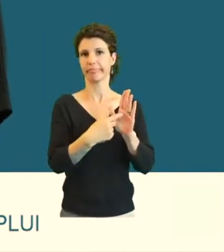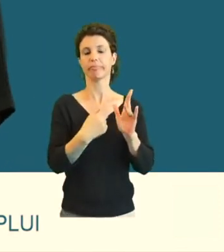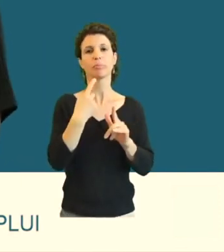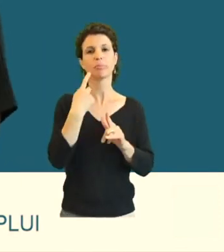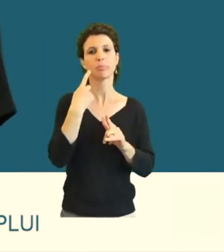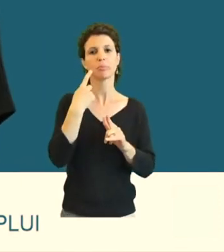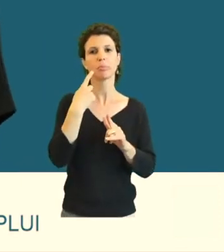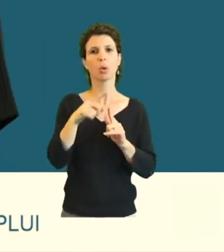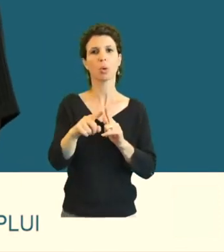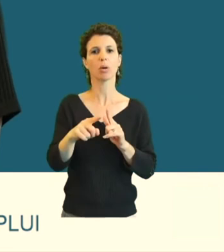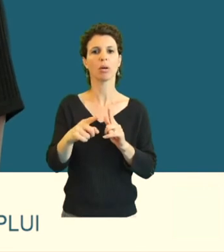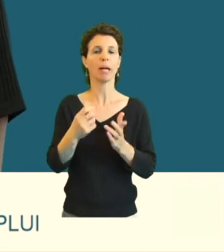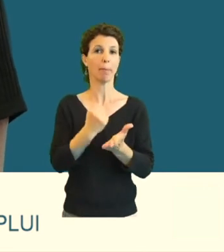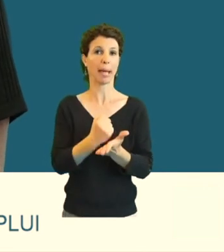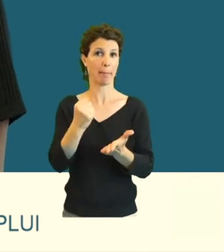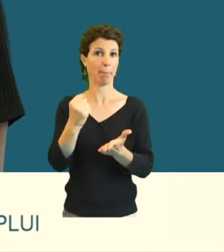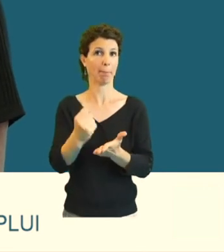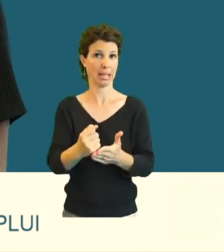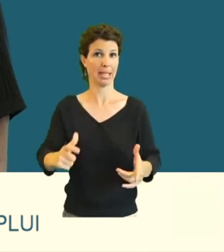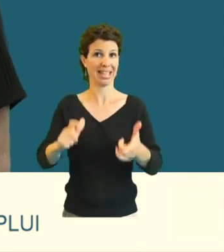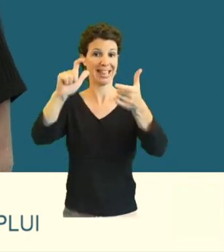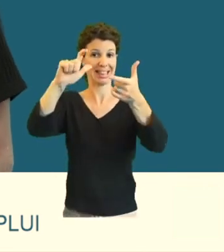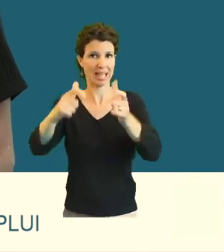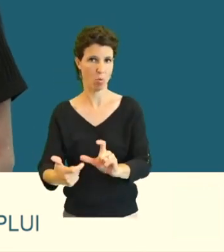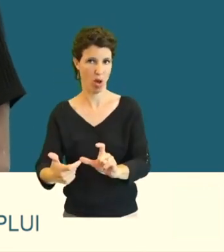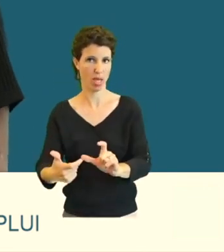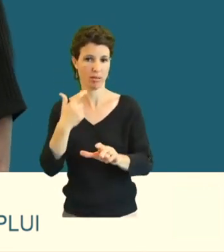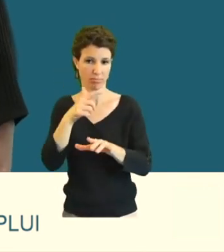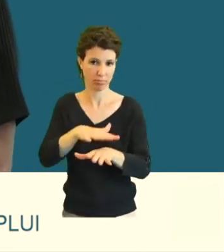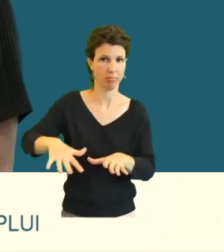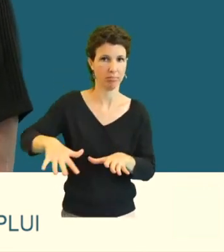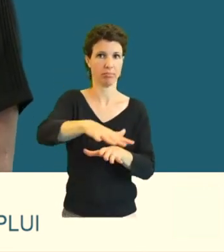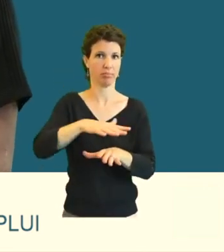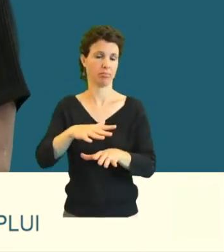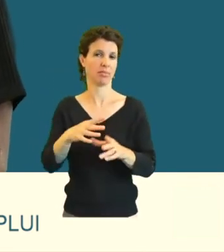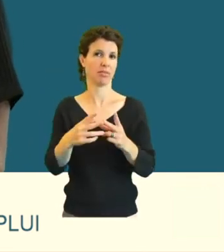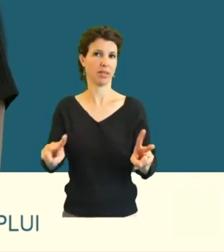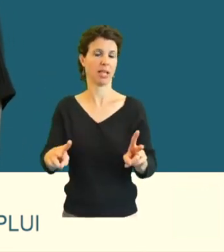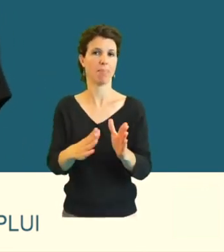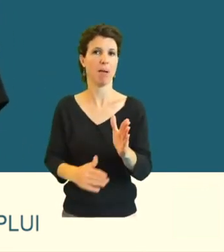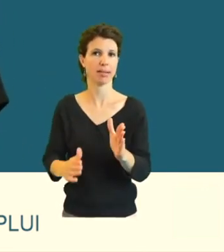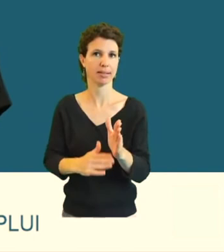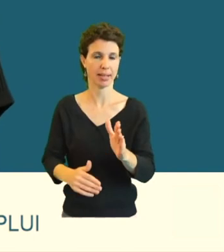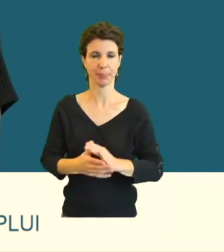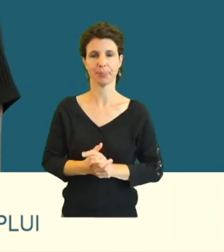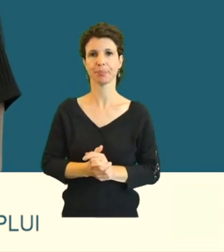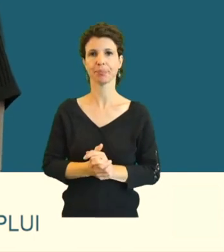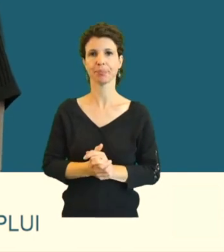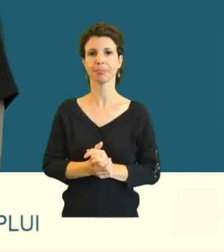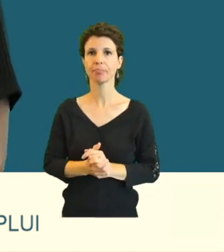d'instauration du permis de démolir sur l'ensemble du territoire de la commune de Marseille. Donc,